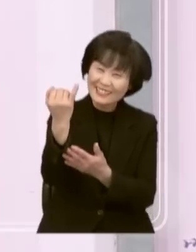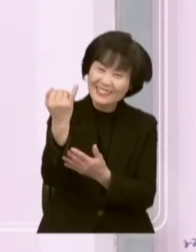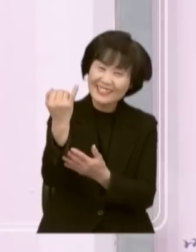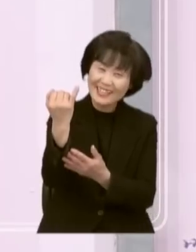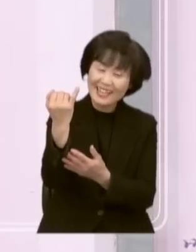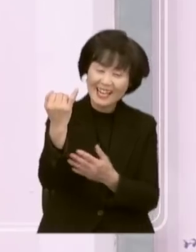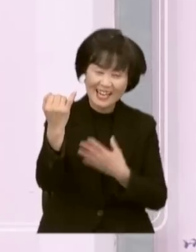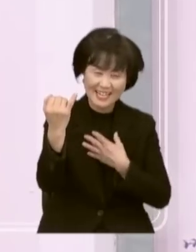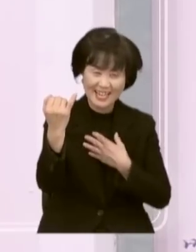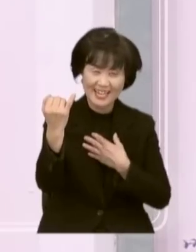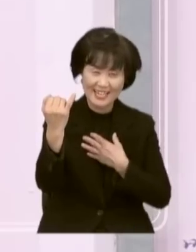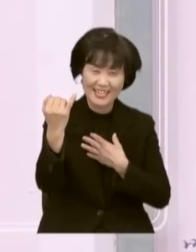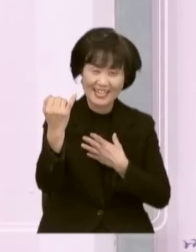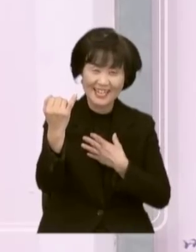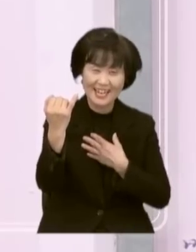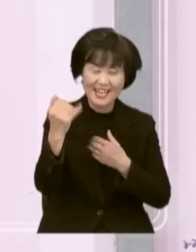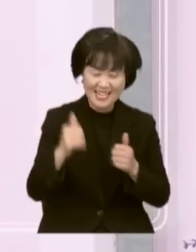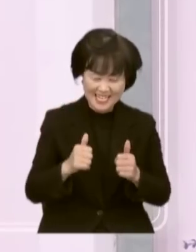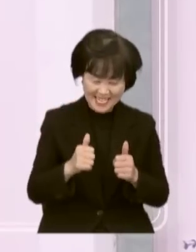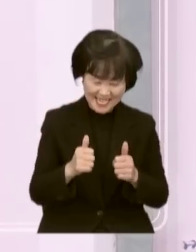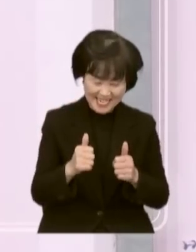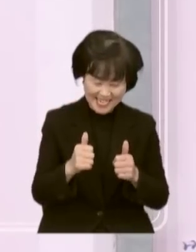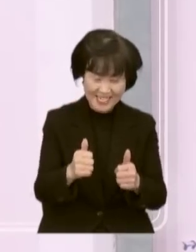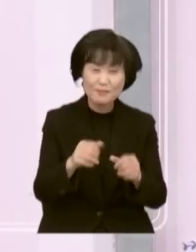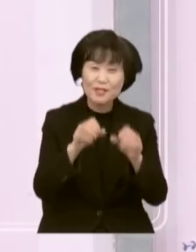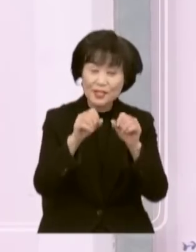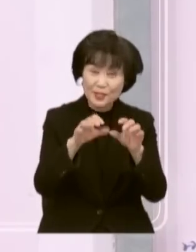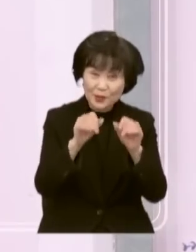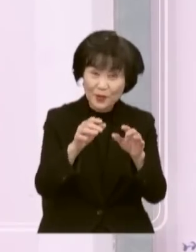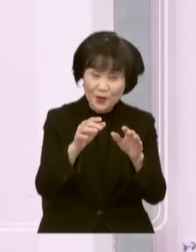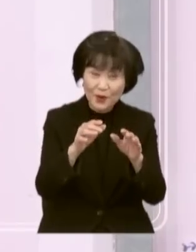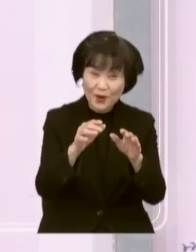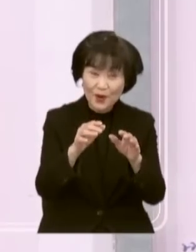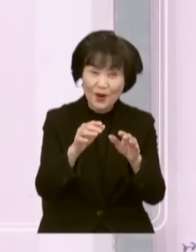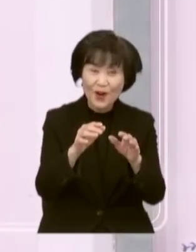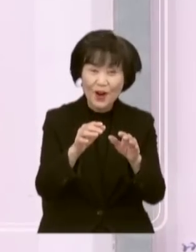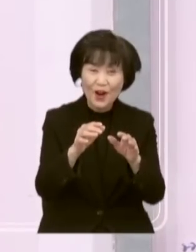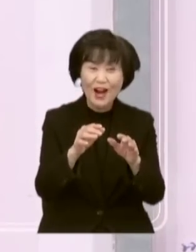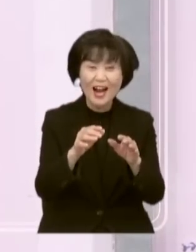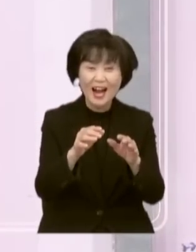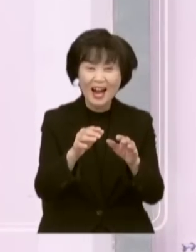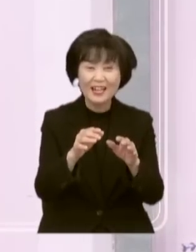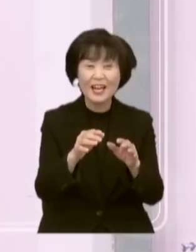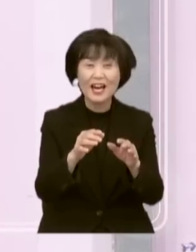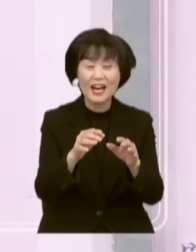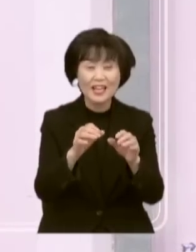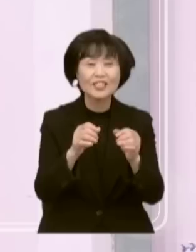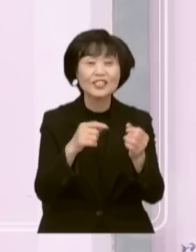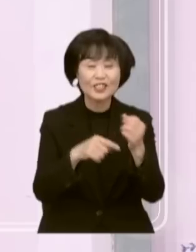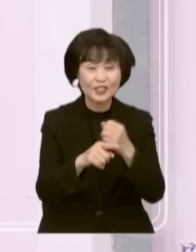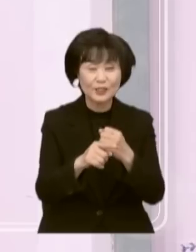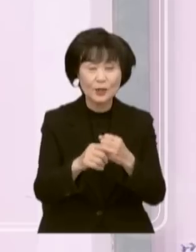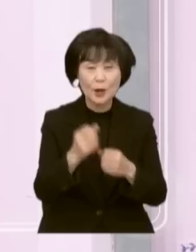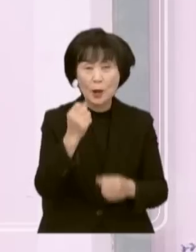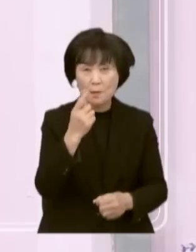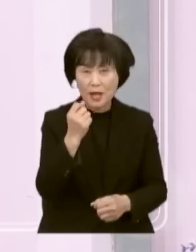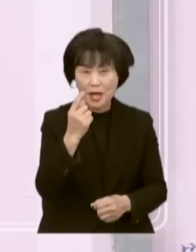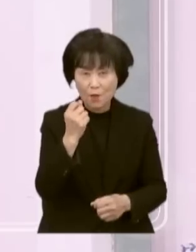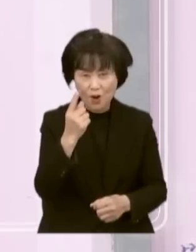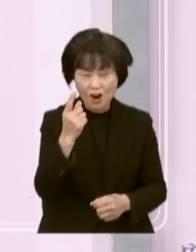언니가 저 열심히 또 선교하라고 매달 이렇게 선교비를 후원해주고 있어요.